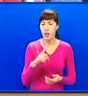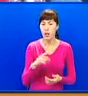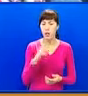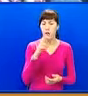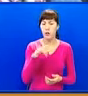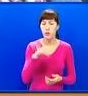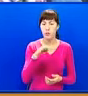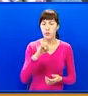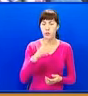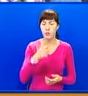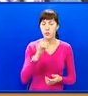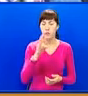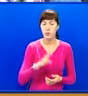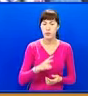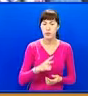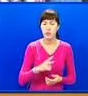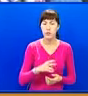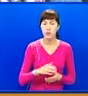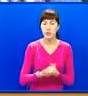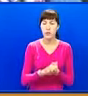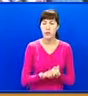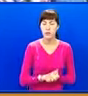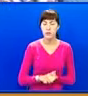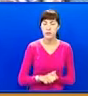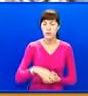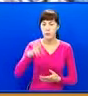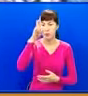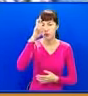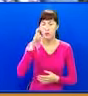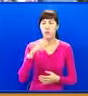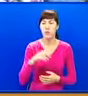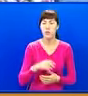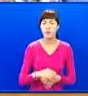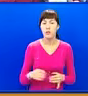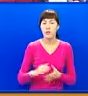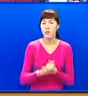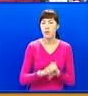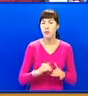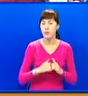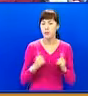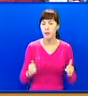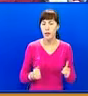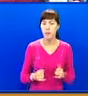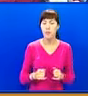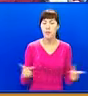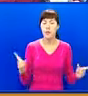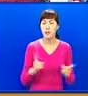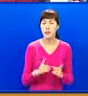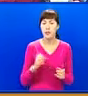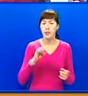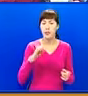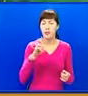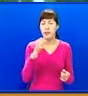күлтегін сынды батырлардың тұсында ынтымағы жарасып, елдің ырыс құтын арттырған екен. Ынтымақтастық басқосуына